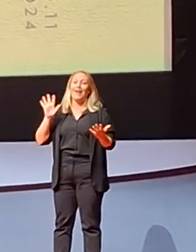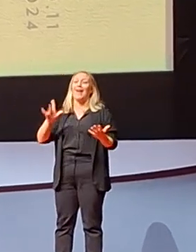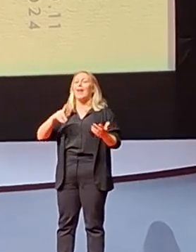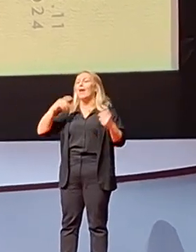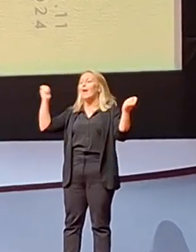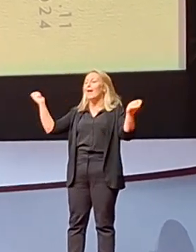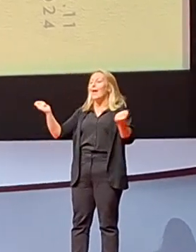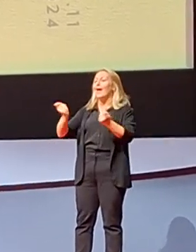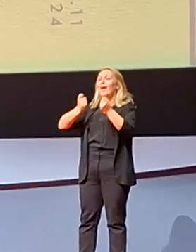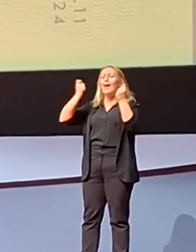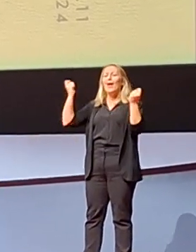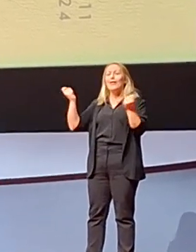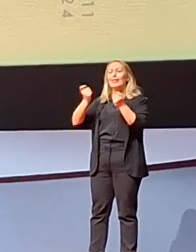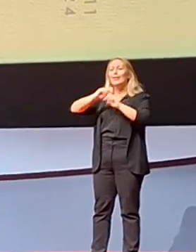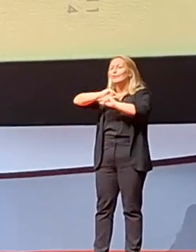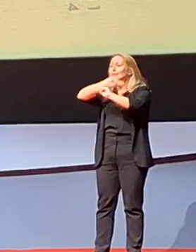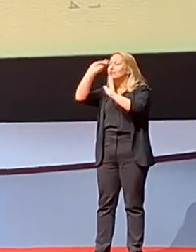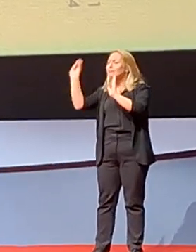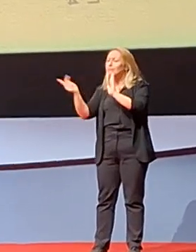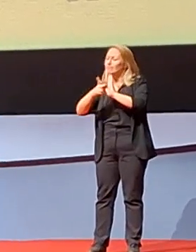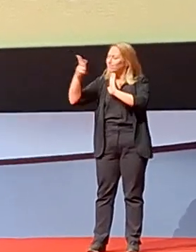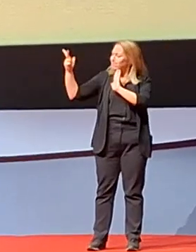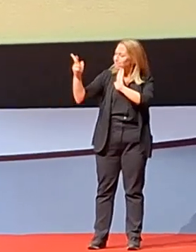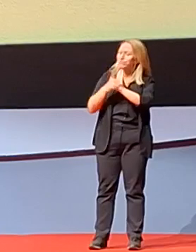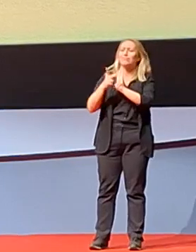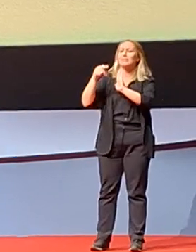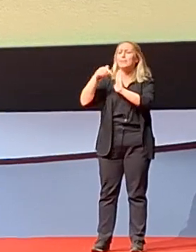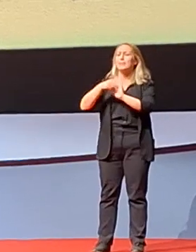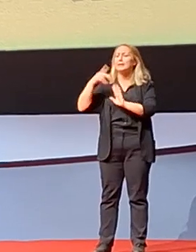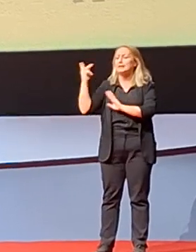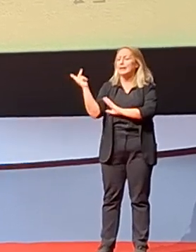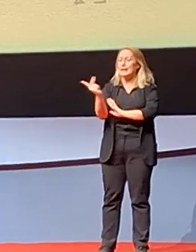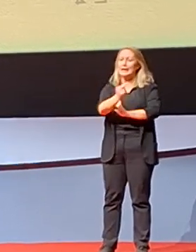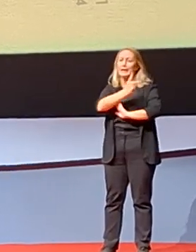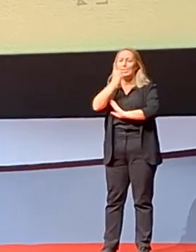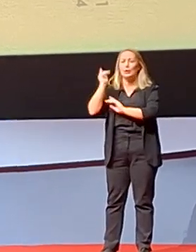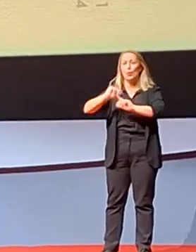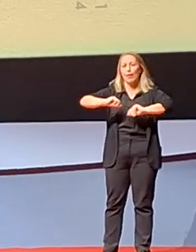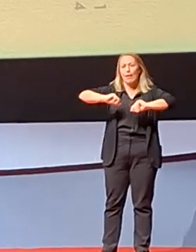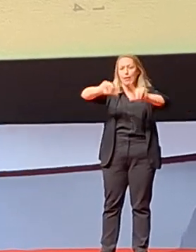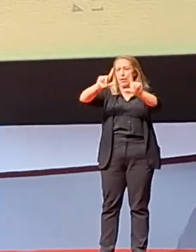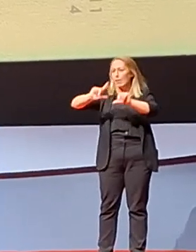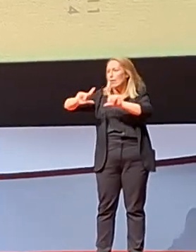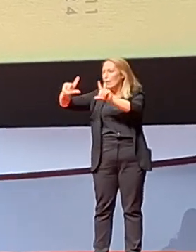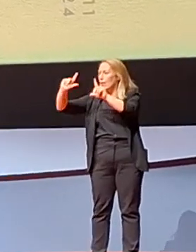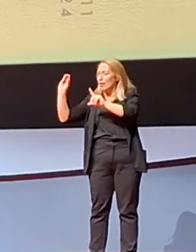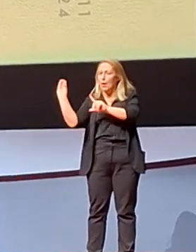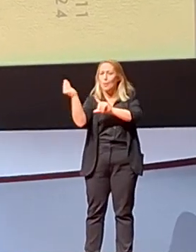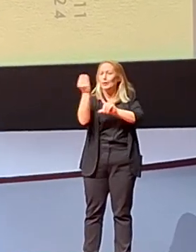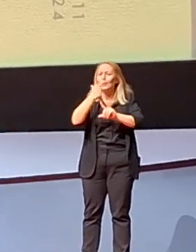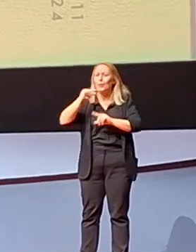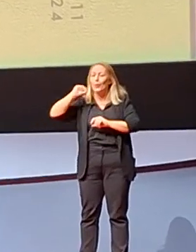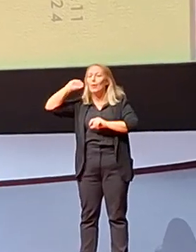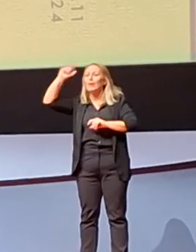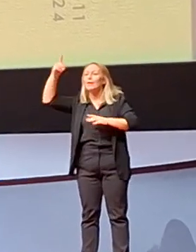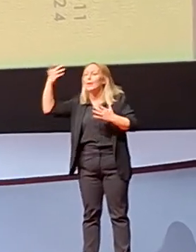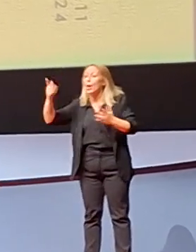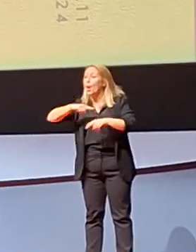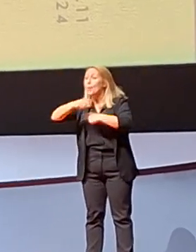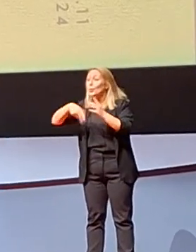φεστιβάλ ως τη μεγάλη γιορτή της κοινότητας των εικόνων και του πολιτισμού είναι το δικό